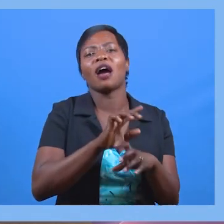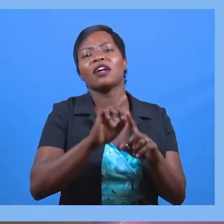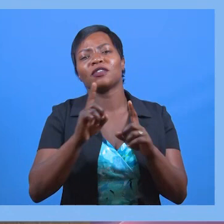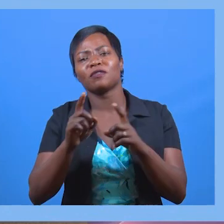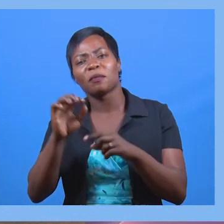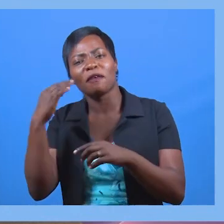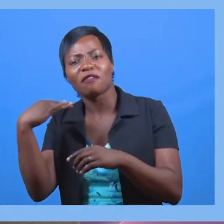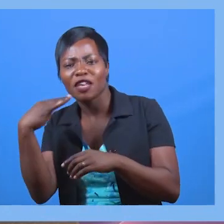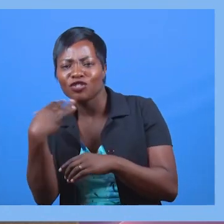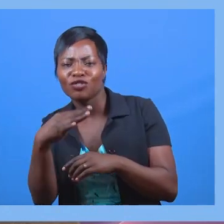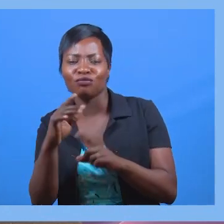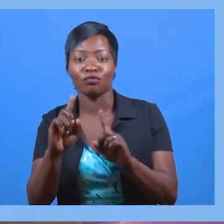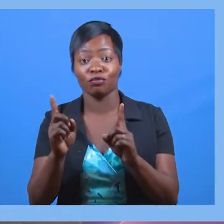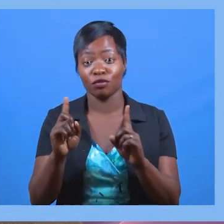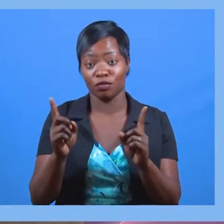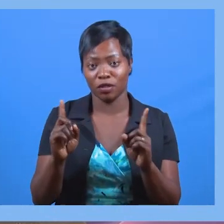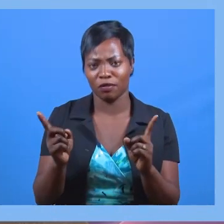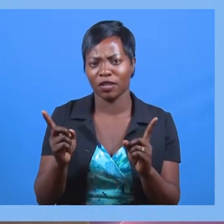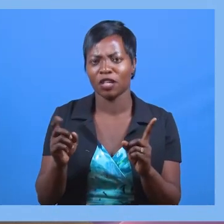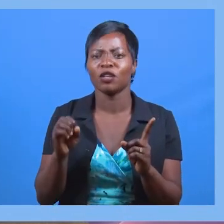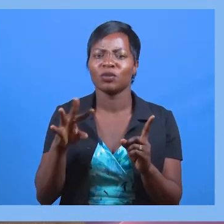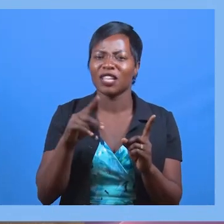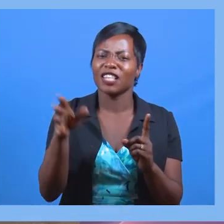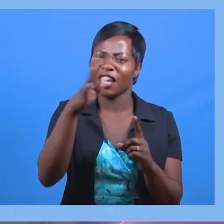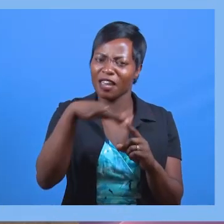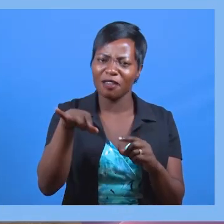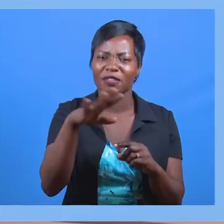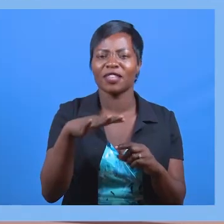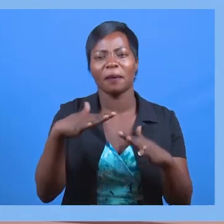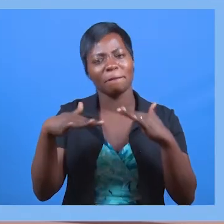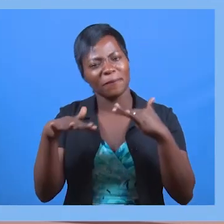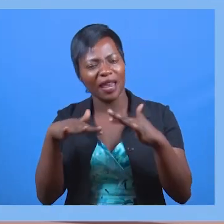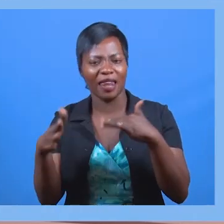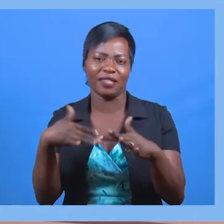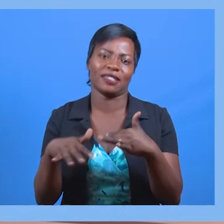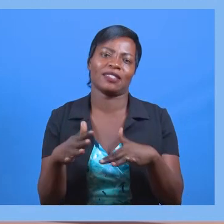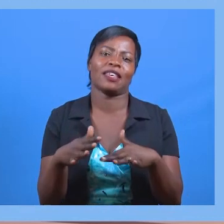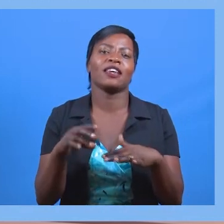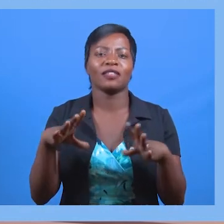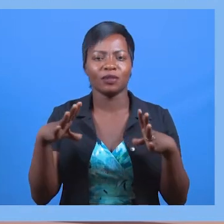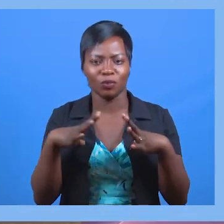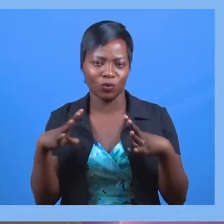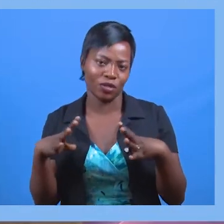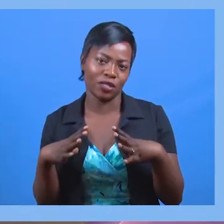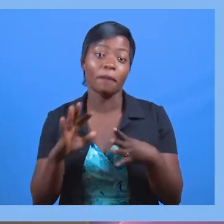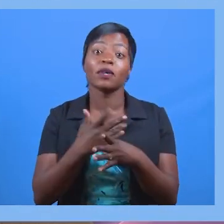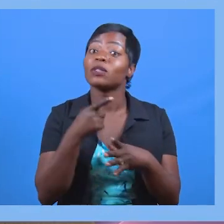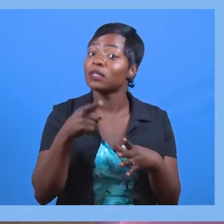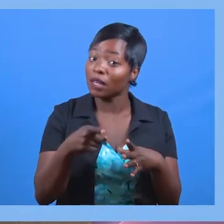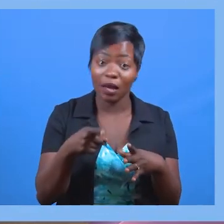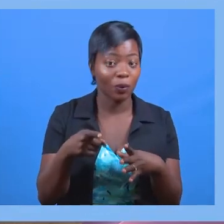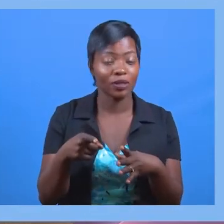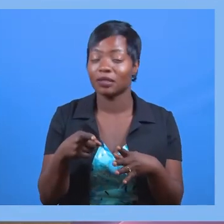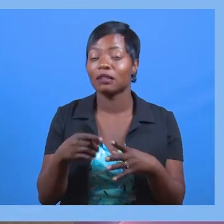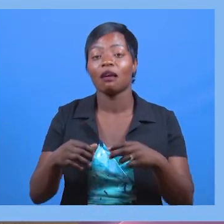kumiriwo yakangosiyana-siyana yedu, kuitira kuti zvive zvinobhalansa. Nekuti nyika yatakurarama